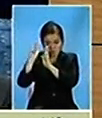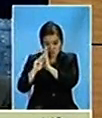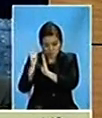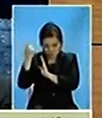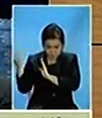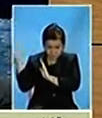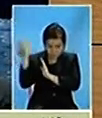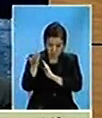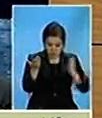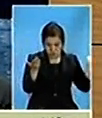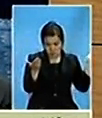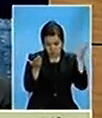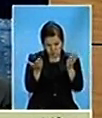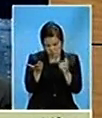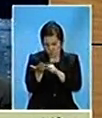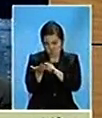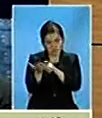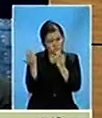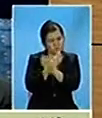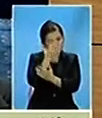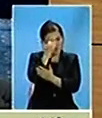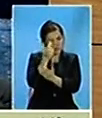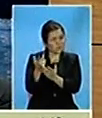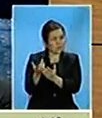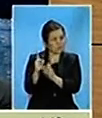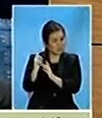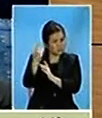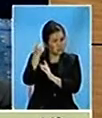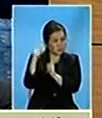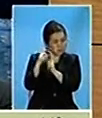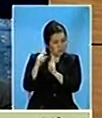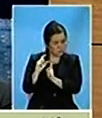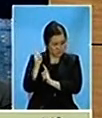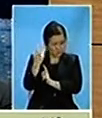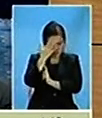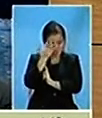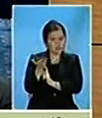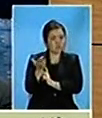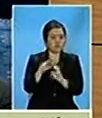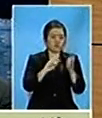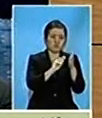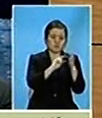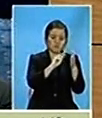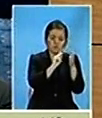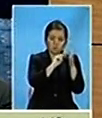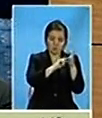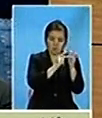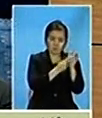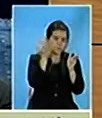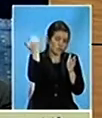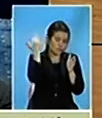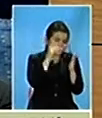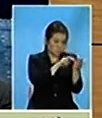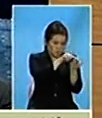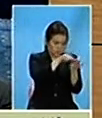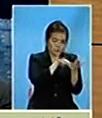ตุผลอันใดในการที่จะต้องเปลี่ยนแปลงไปสู่อันใหม่ซึ่งทำให้นิยามศัพท์นั้นเนี่ยอาจจะไม่ครอบคลุมซึ่งโดยส่วนตัวแล้วผ